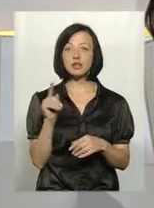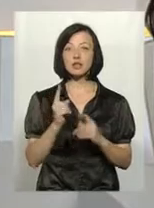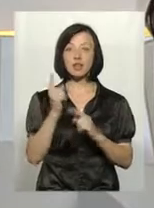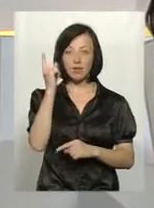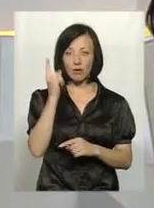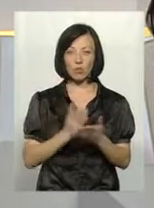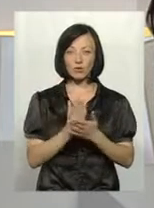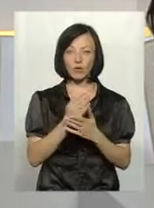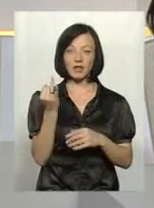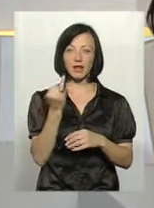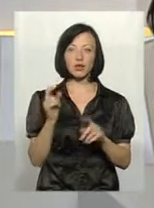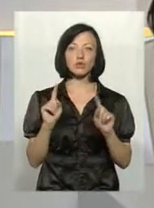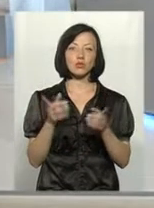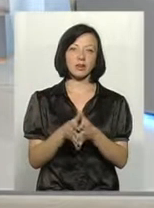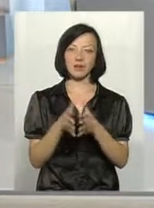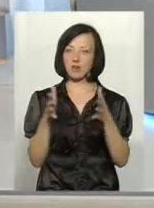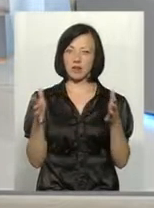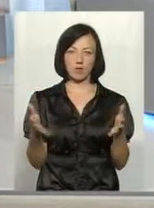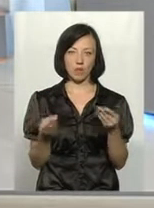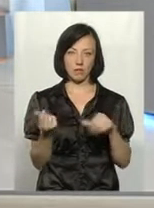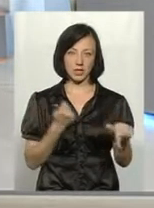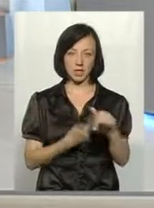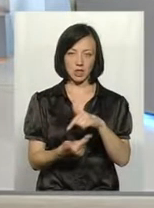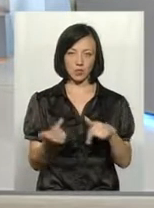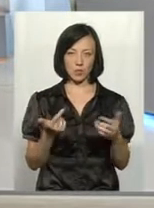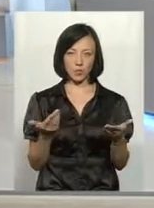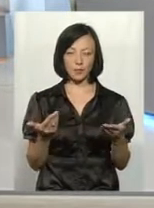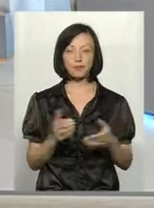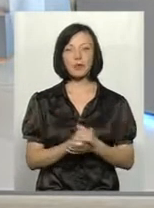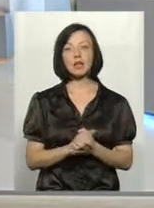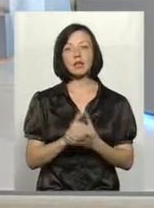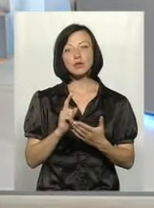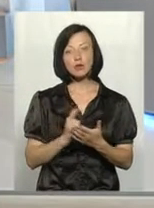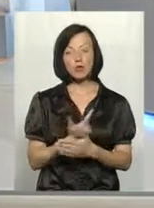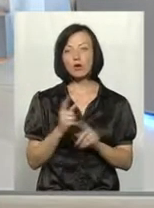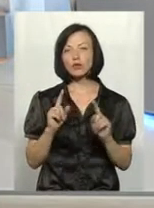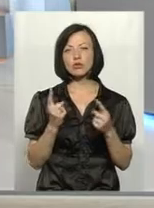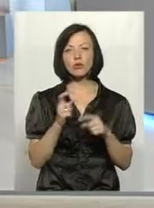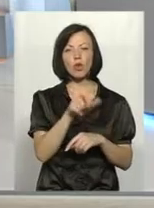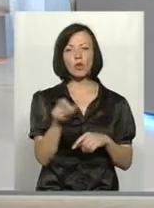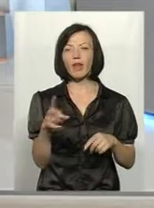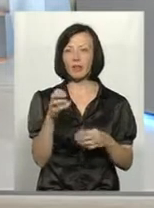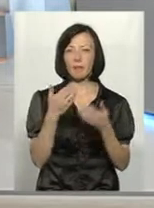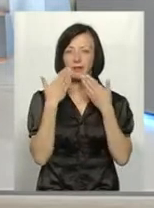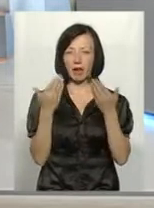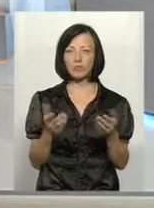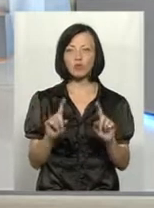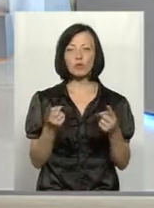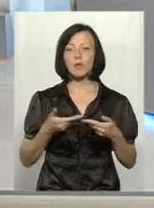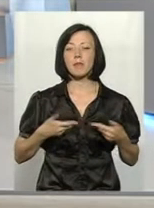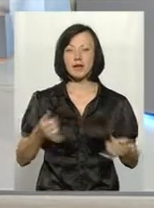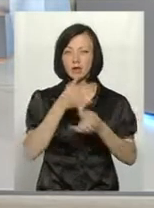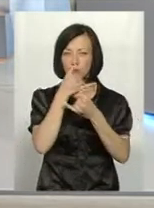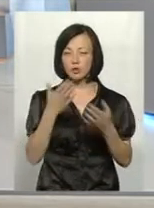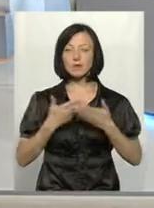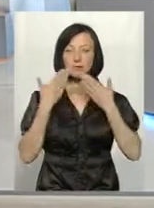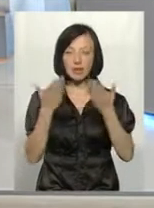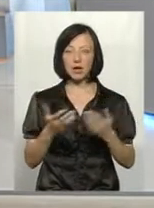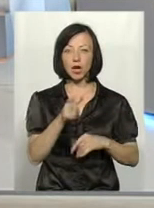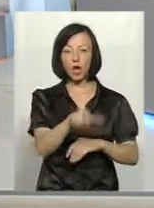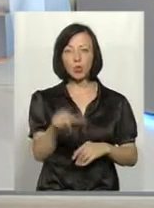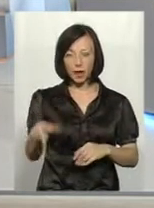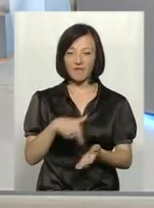воно обслуговує інтереси дуже великого бізнесу. Тому знову ж таки кажу, а чому ми людей не питаємо? А чому ми не можемо спитати